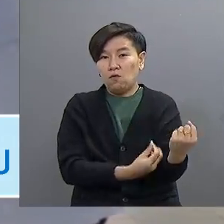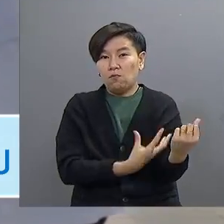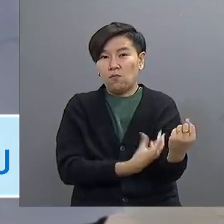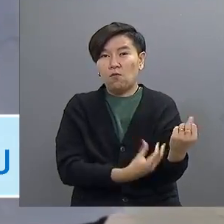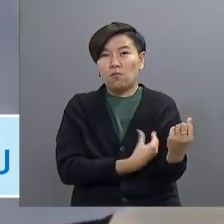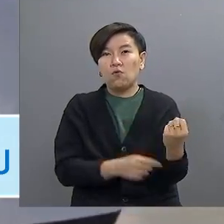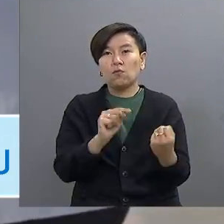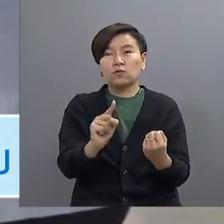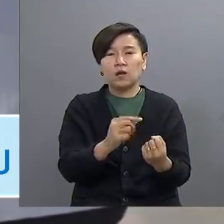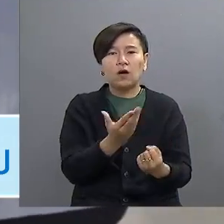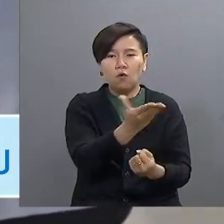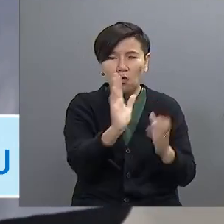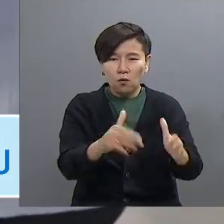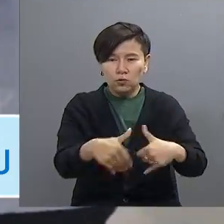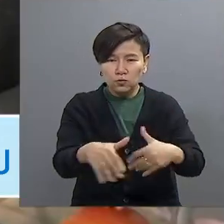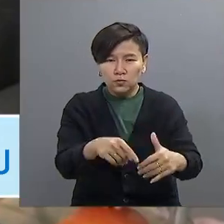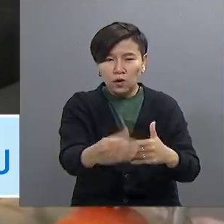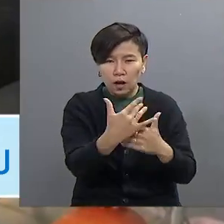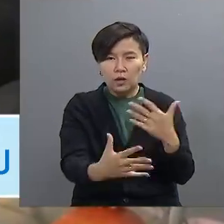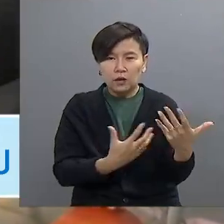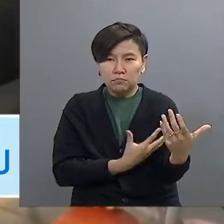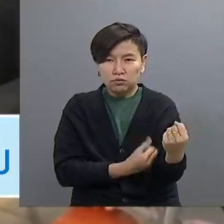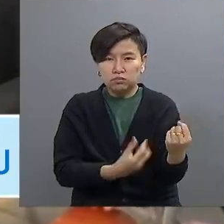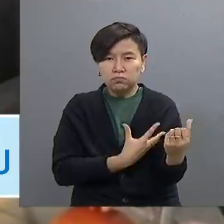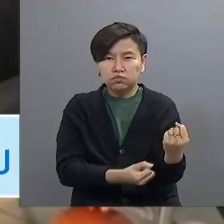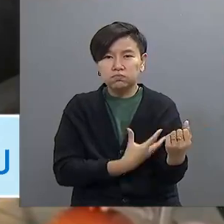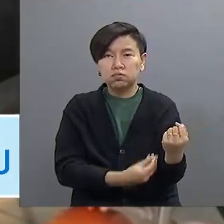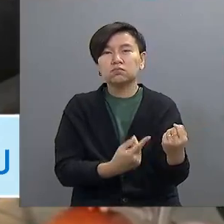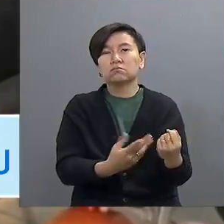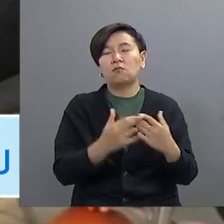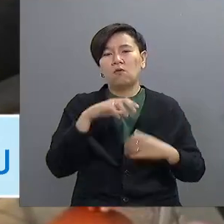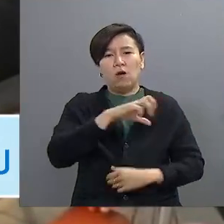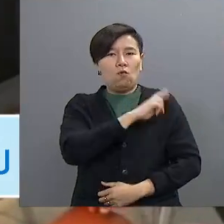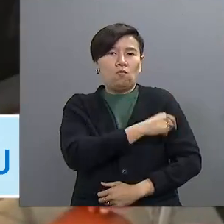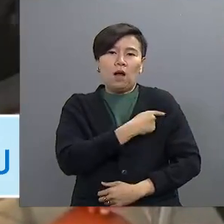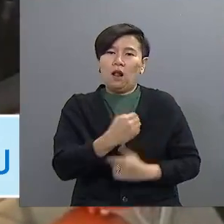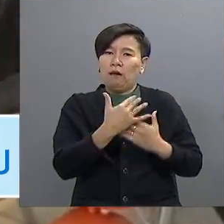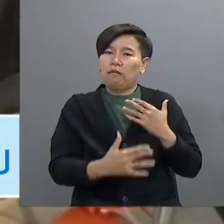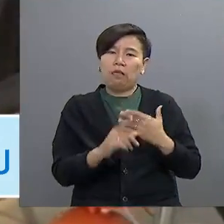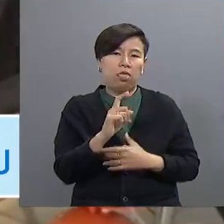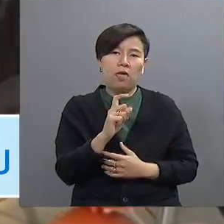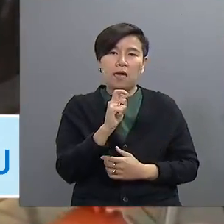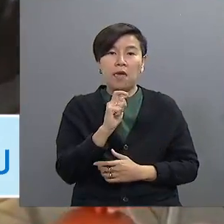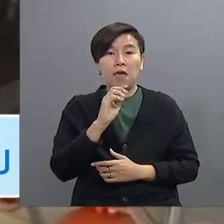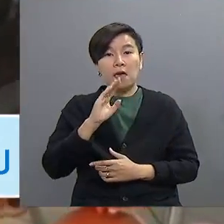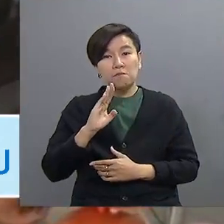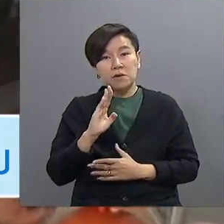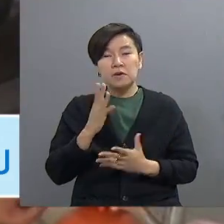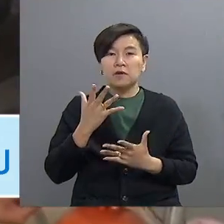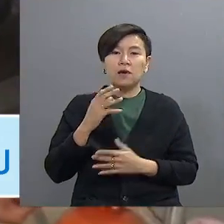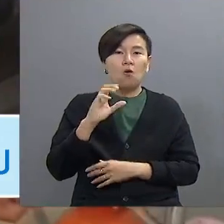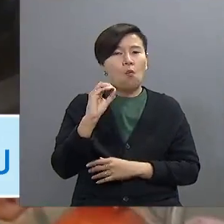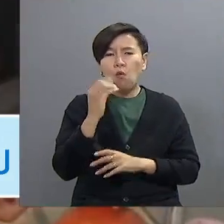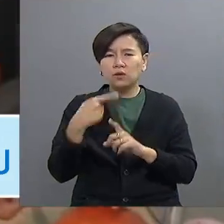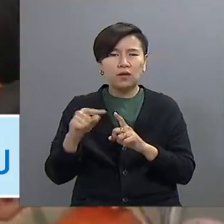ริจาคโลหิตเคลื่อนที่ค่ะเพราะว่าโรงพยาบาลนี้ขาดแคลนเลือดทุกกรุ๊ปเลยนะแล้วก็อยู่ในสถานการณ์โควิดด้ว